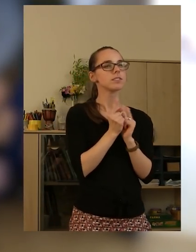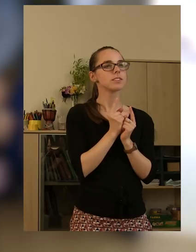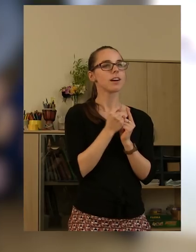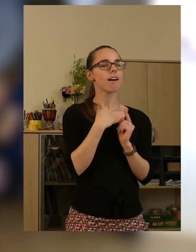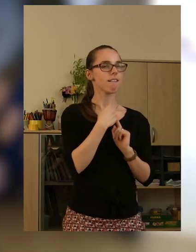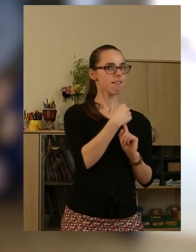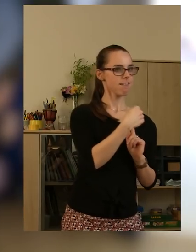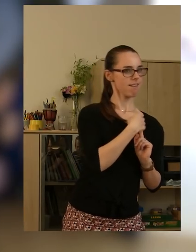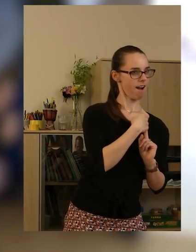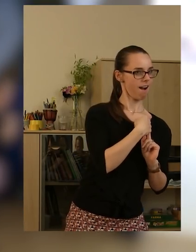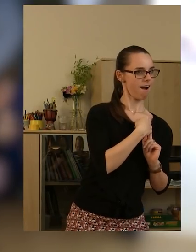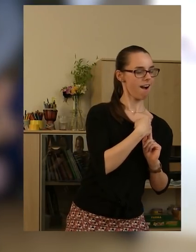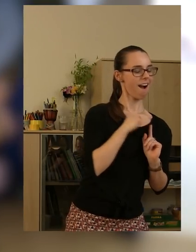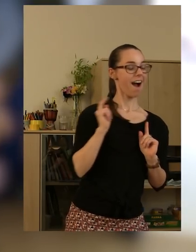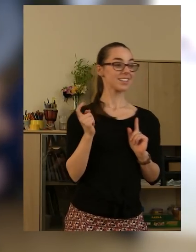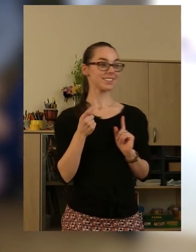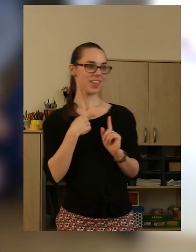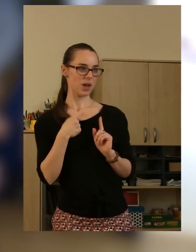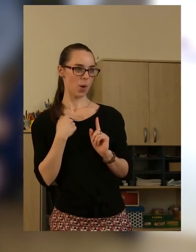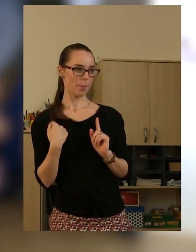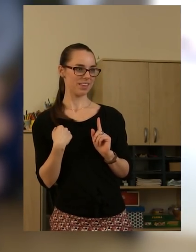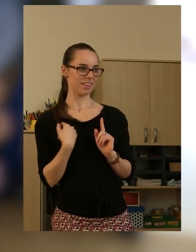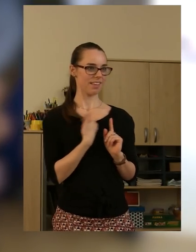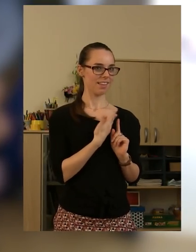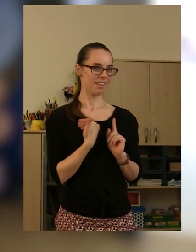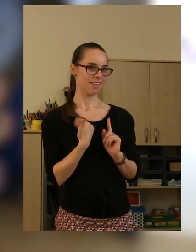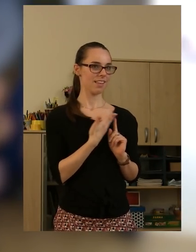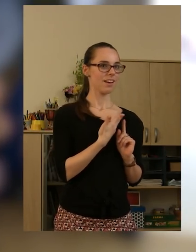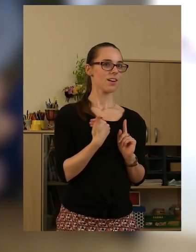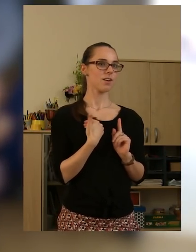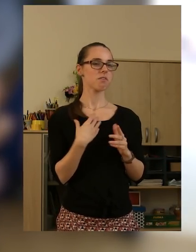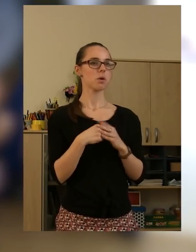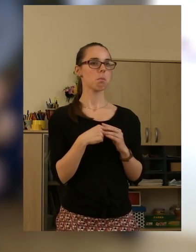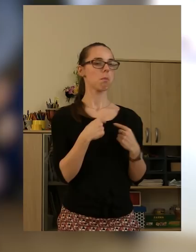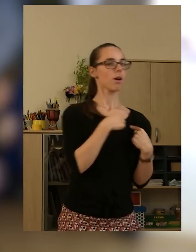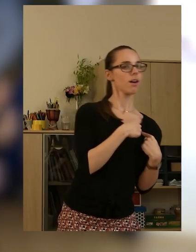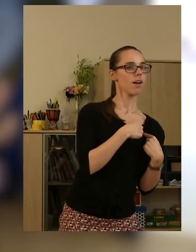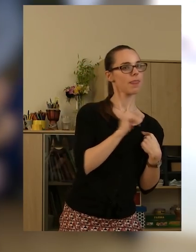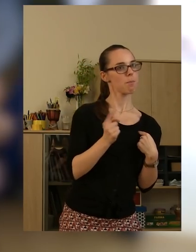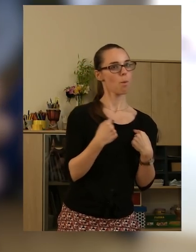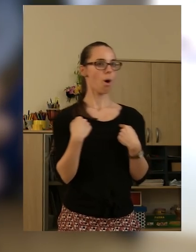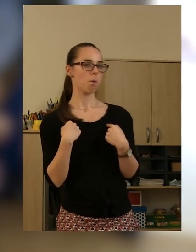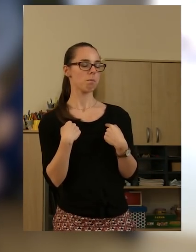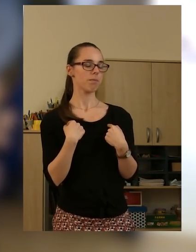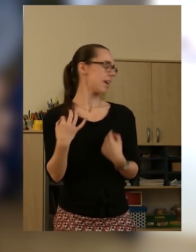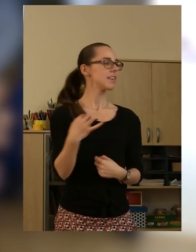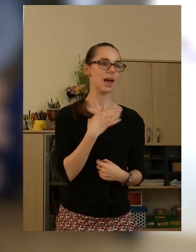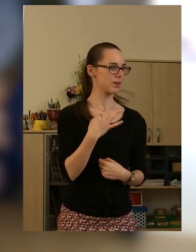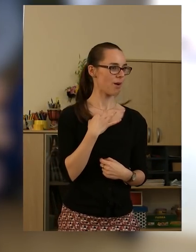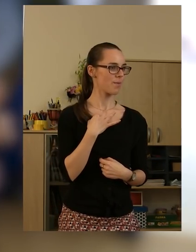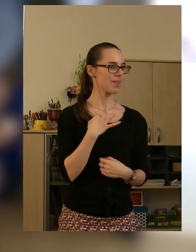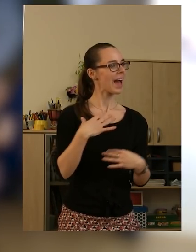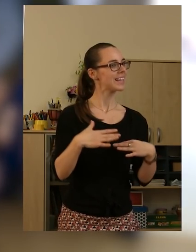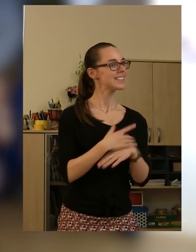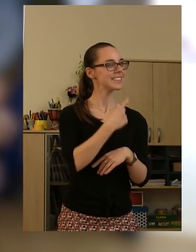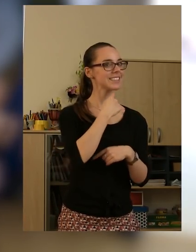hlasem já a svědomím, pak je v podstatě jedno, jakým způsobem to řešíte, ale podstatný je, abyste našla soulad